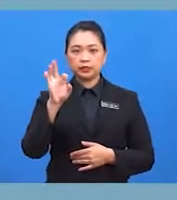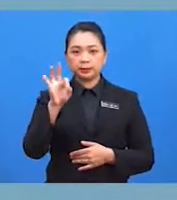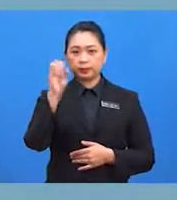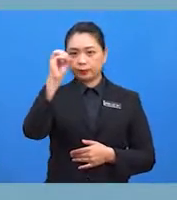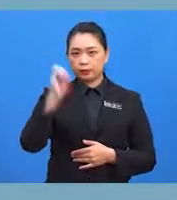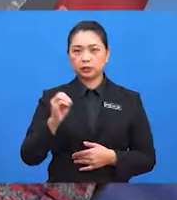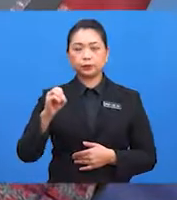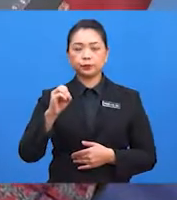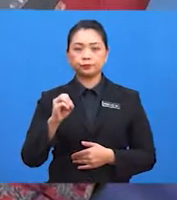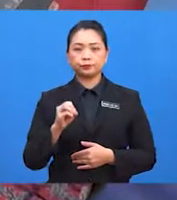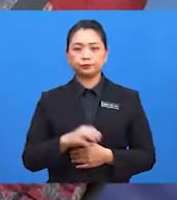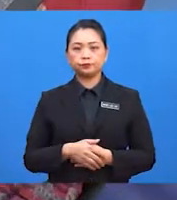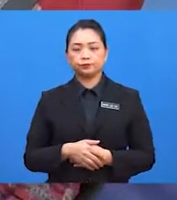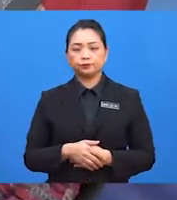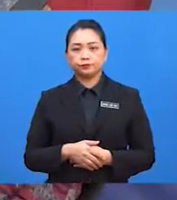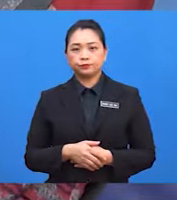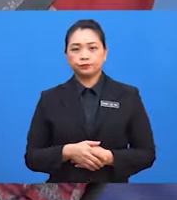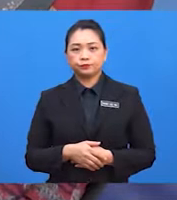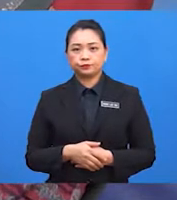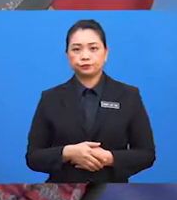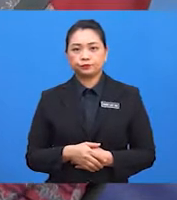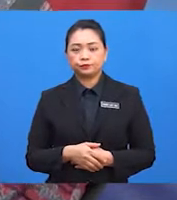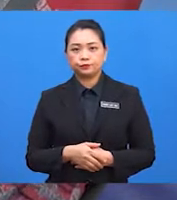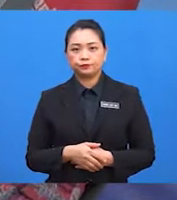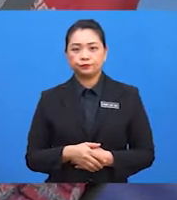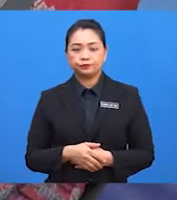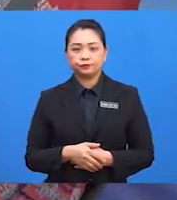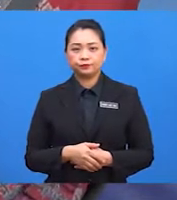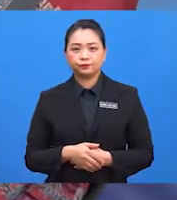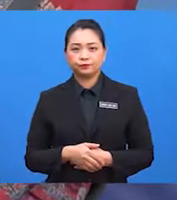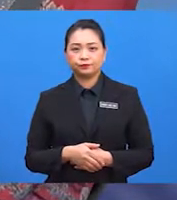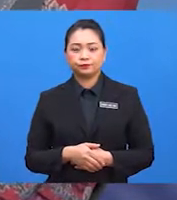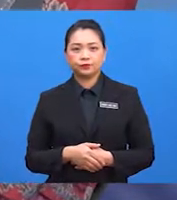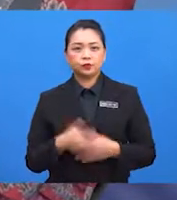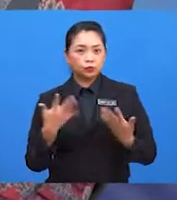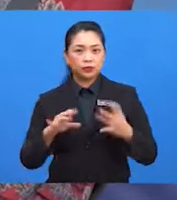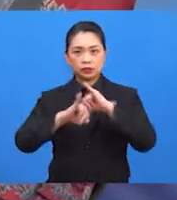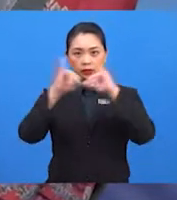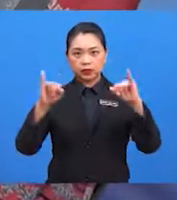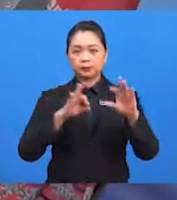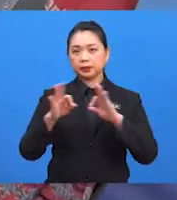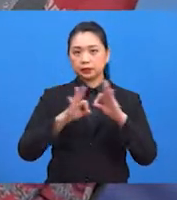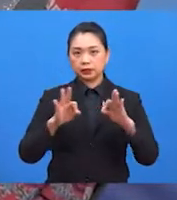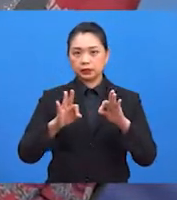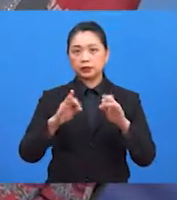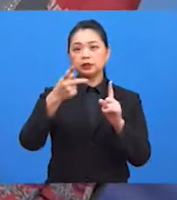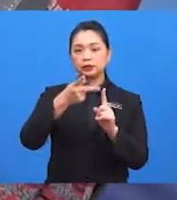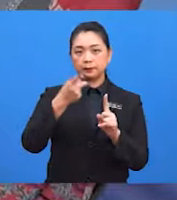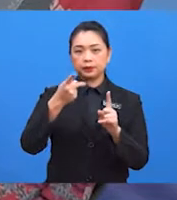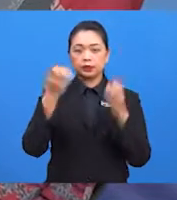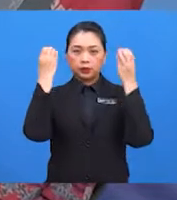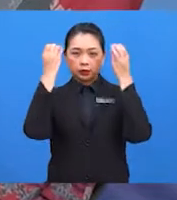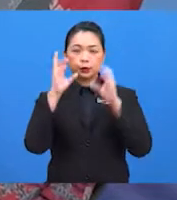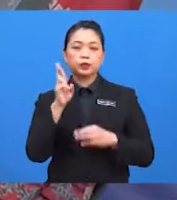1.69%. Begitulah cara pengiraannya, Cikgu Azhar. Terima kasih. Sungguh jelas ya penerangan daripada Cikgu Rafidah